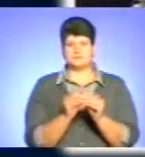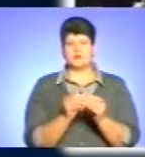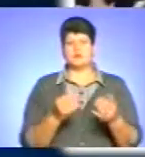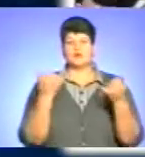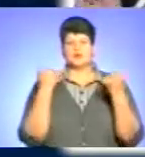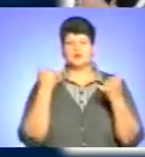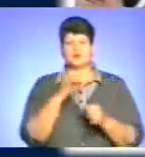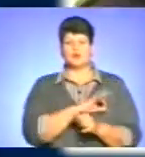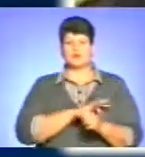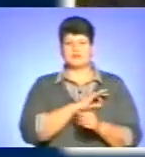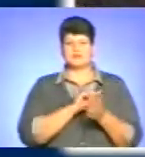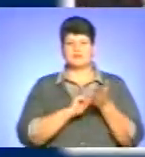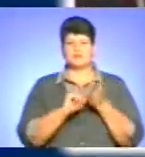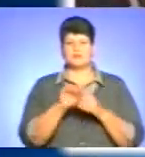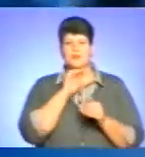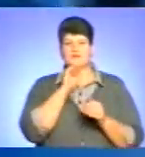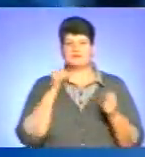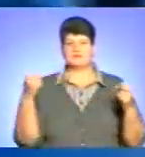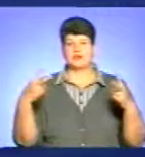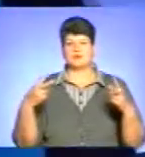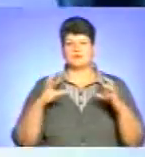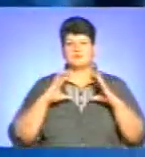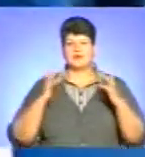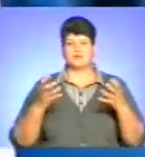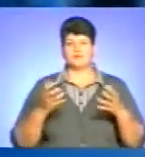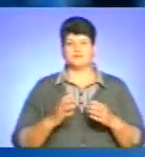Сьогодні юристи відзначають своє професійне свято.